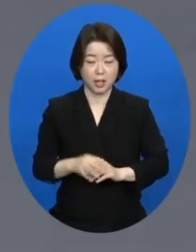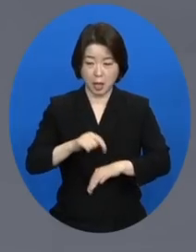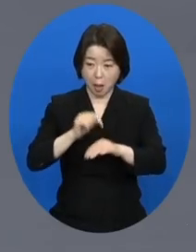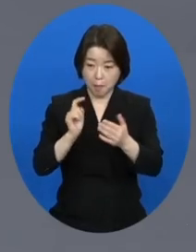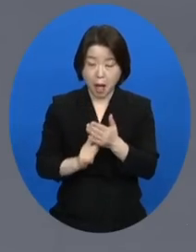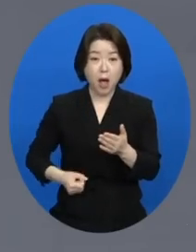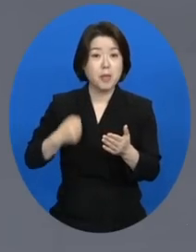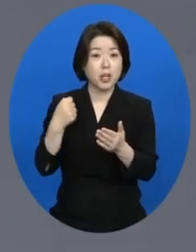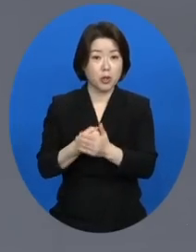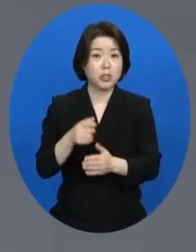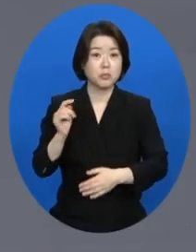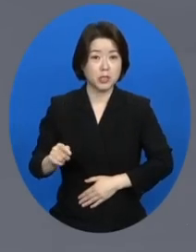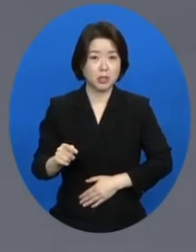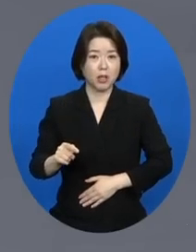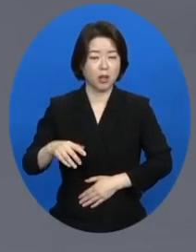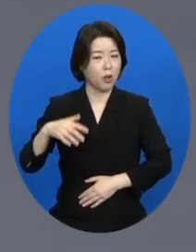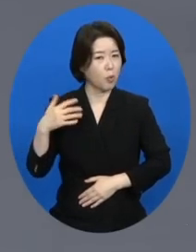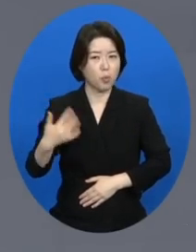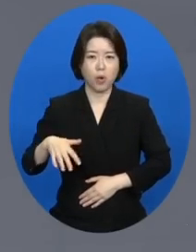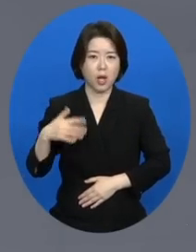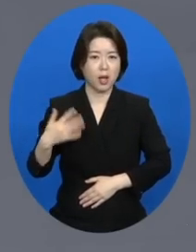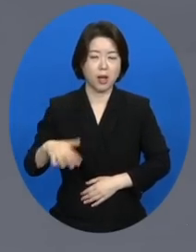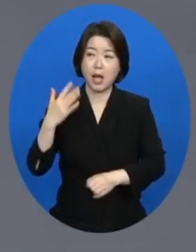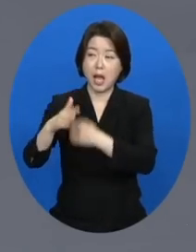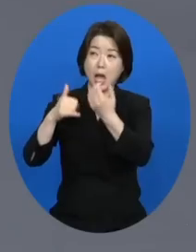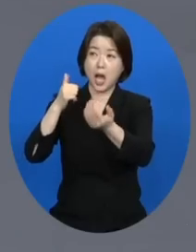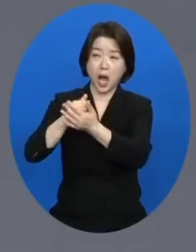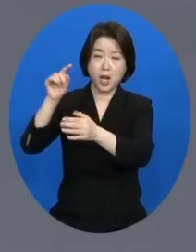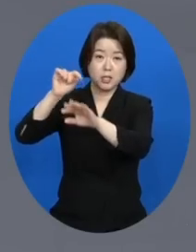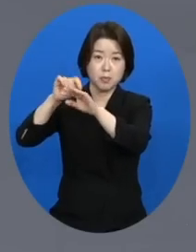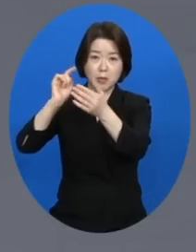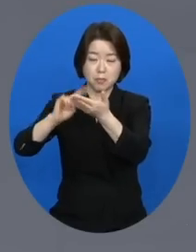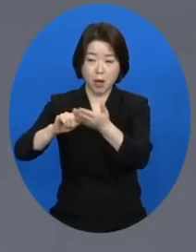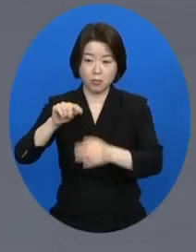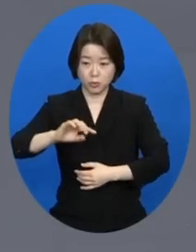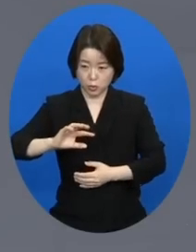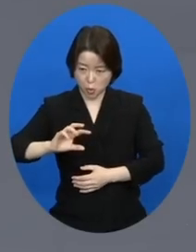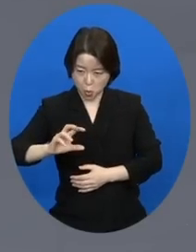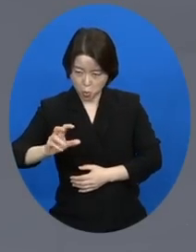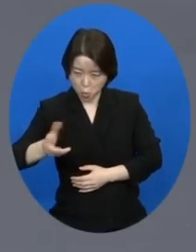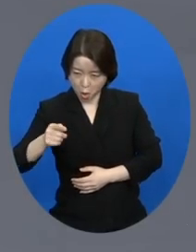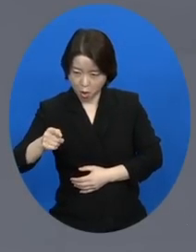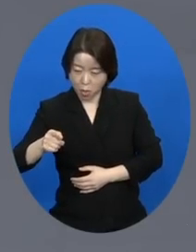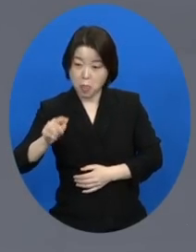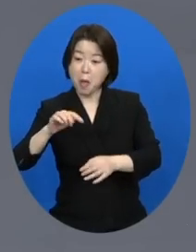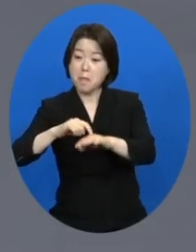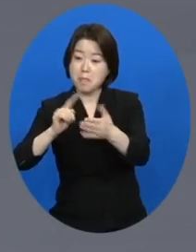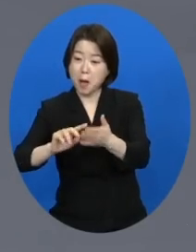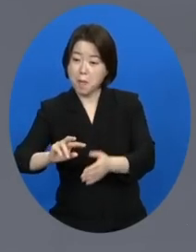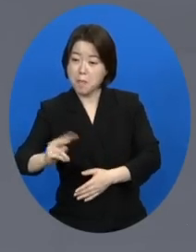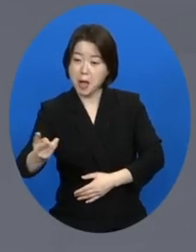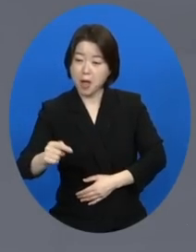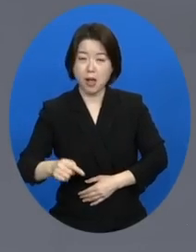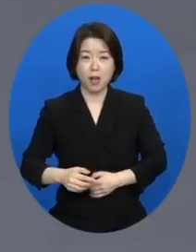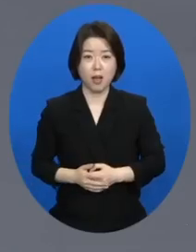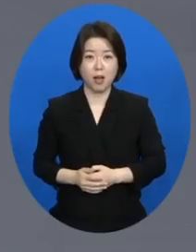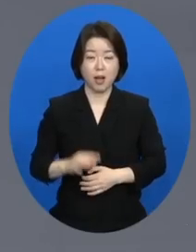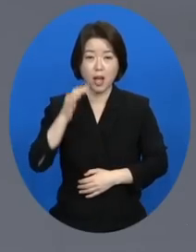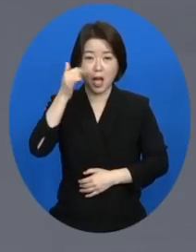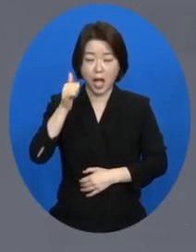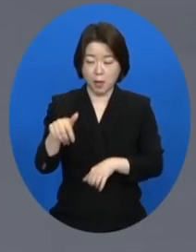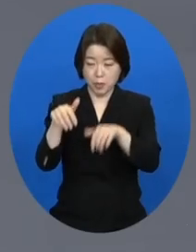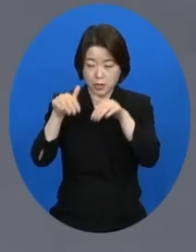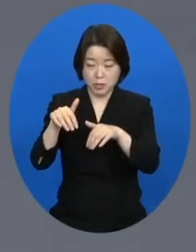결심이 이 대단한 거예요. 하나님의 마음을 움직이신 거거든요. 그 아버지 심부름